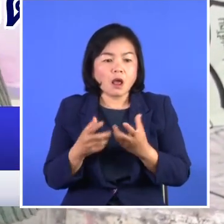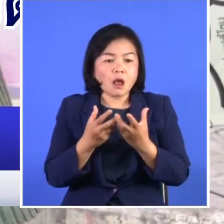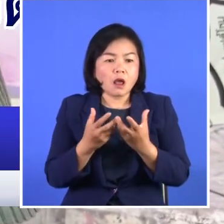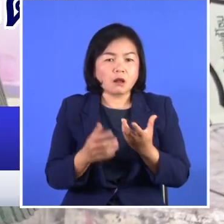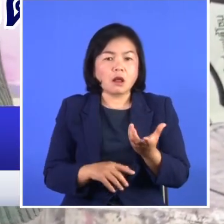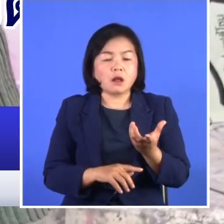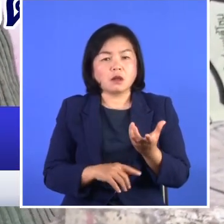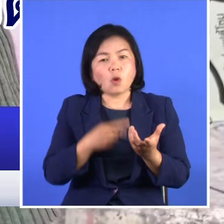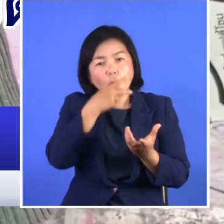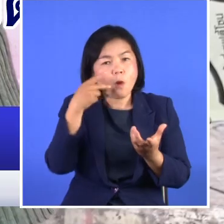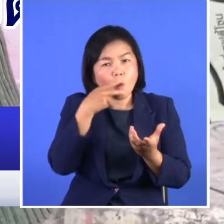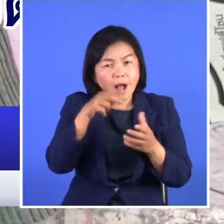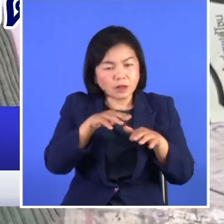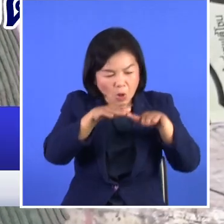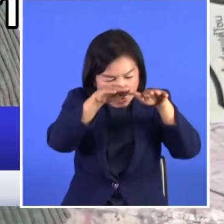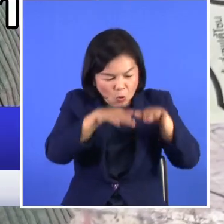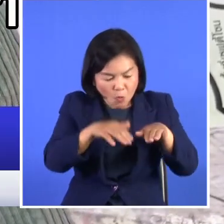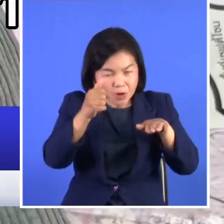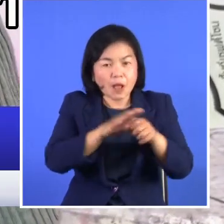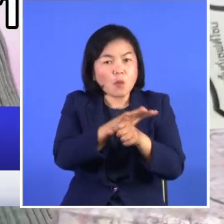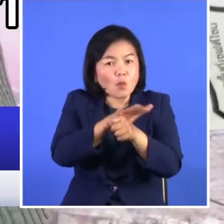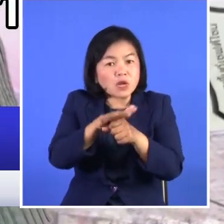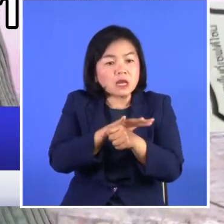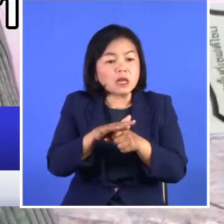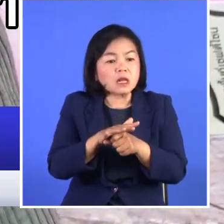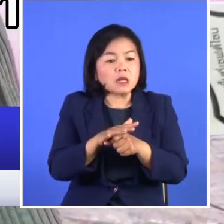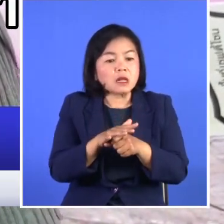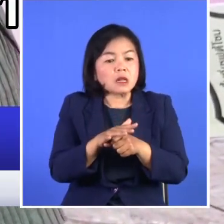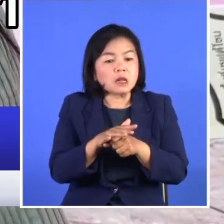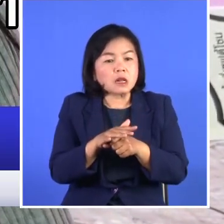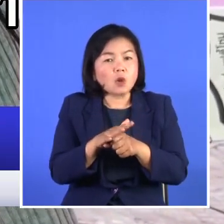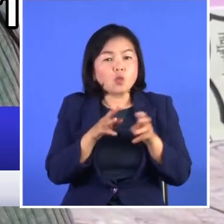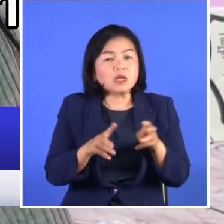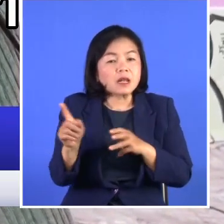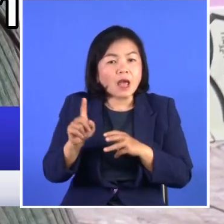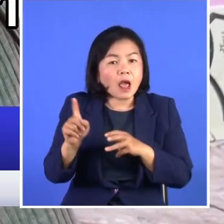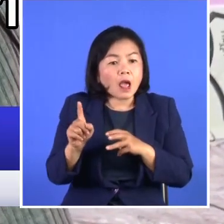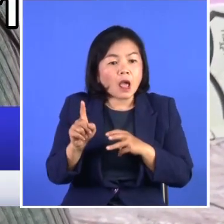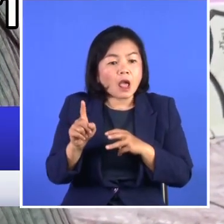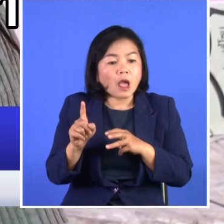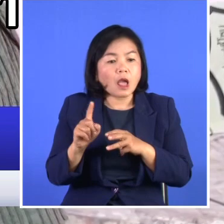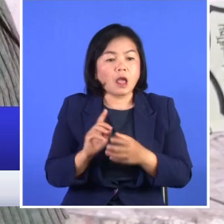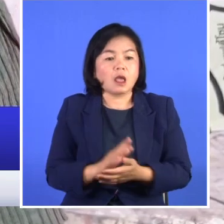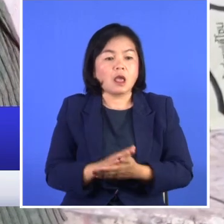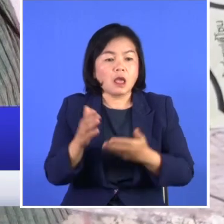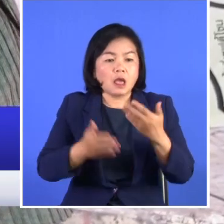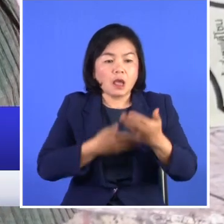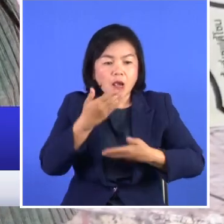ย ไม่ได้เพราะว่ามันพอดีแล้ว ก็คือต้องใช้วิธีการปรับปริมาณเอาขายราคาเดิ